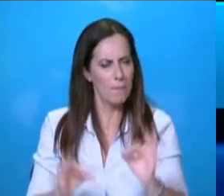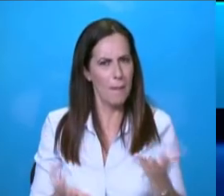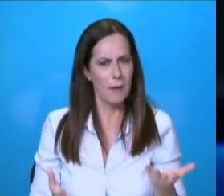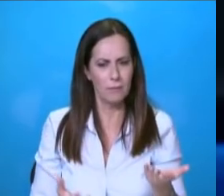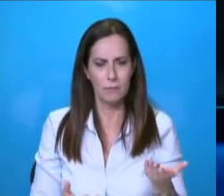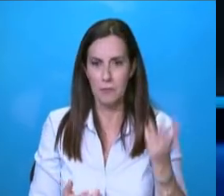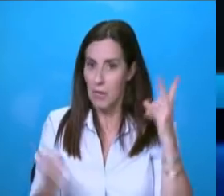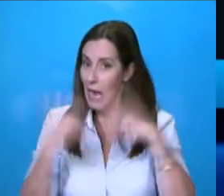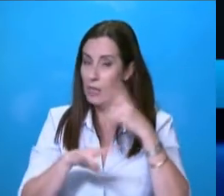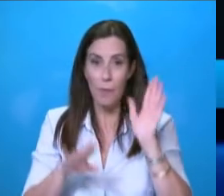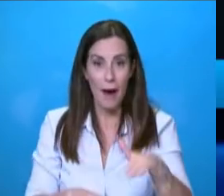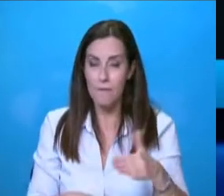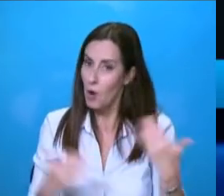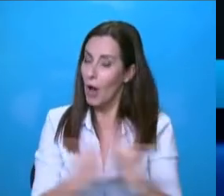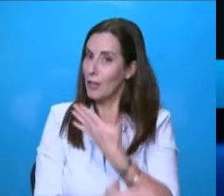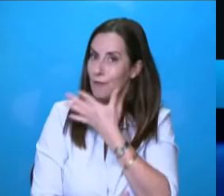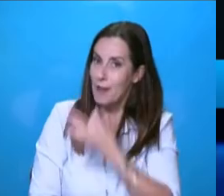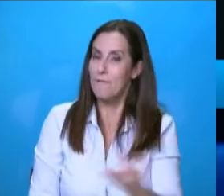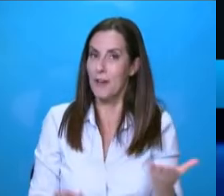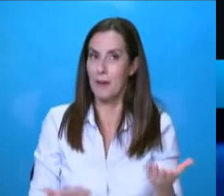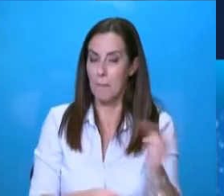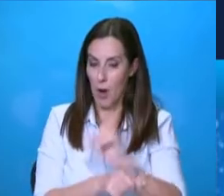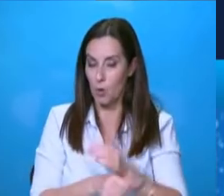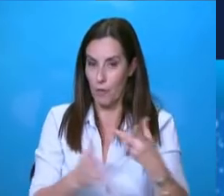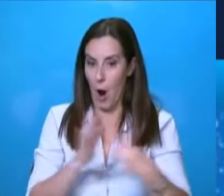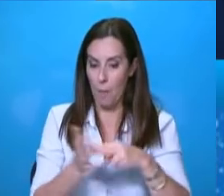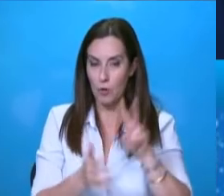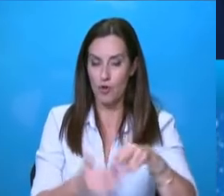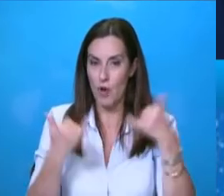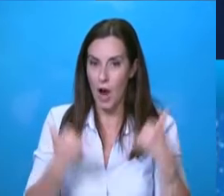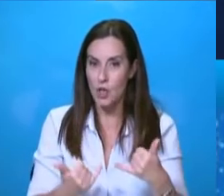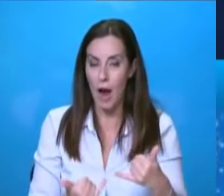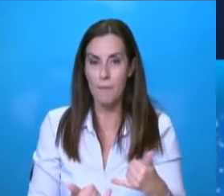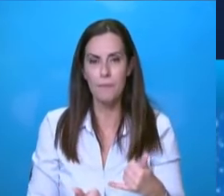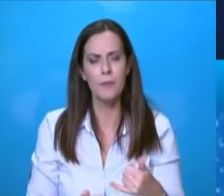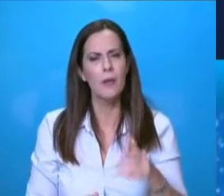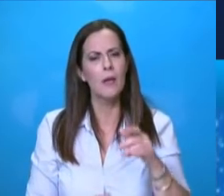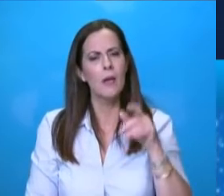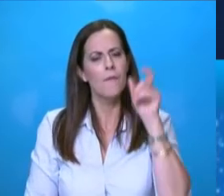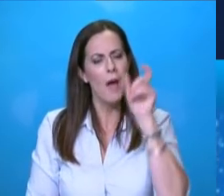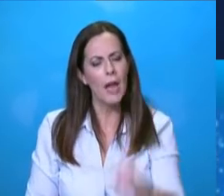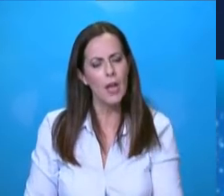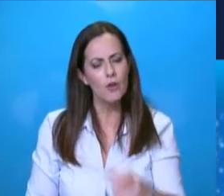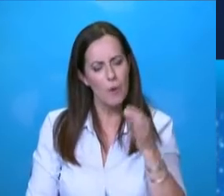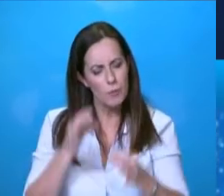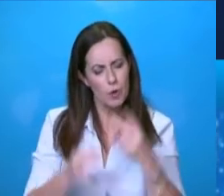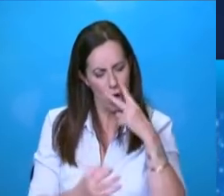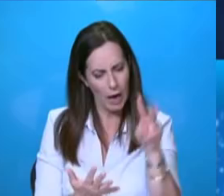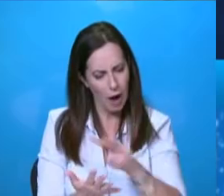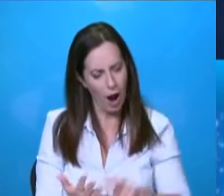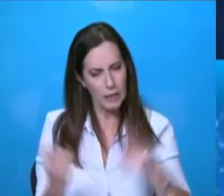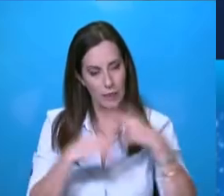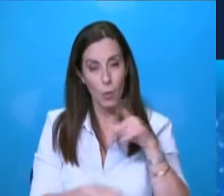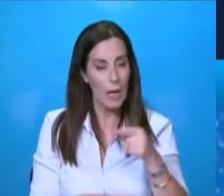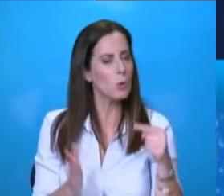להיות הסכם אפילו מרענן בעידן הפוליטי הנוכחי, וגורם משפטי בכיר שנחשף להסכם הזה, אולי